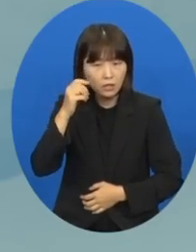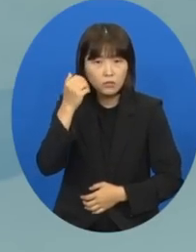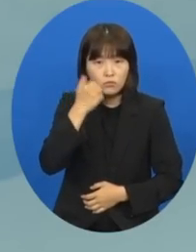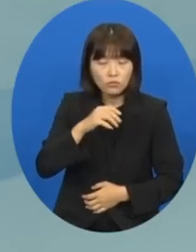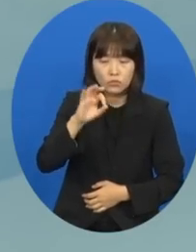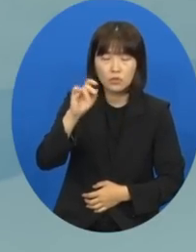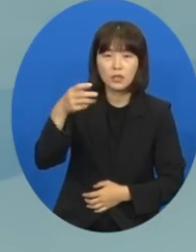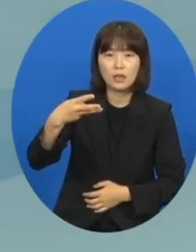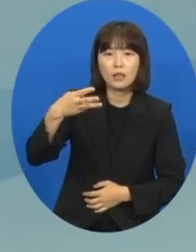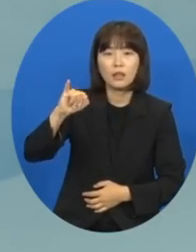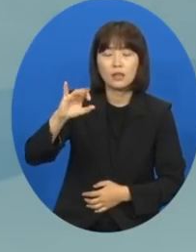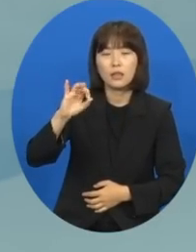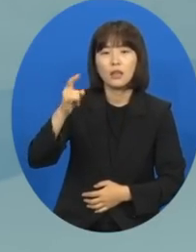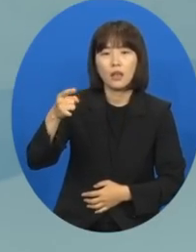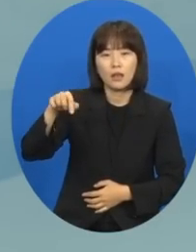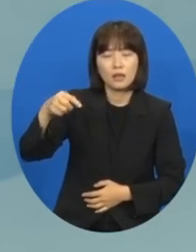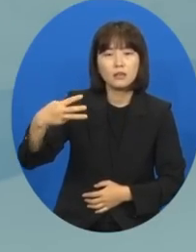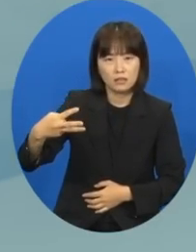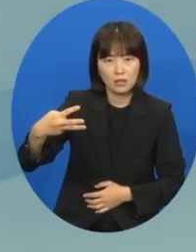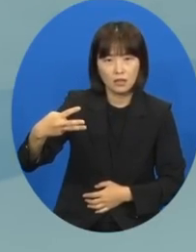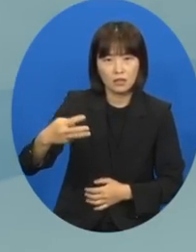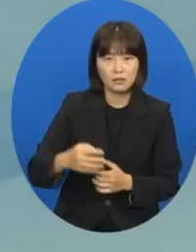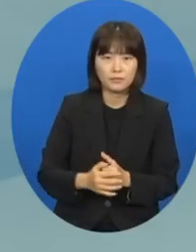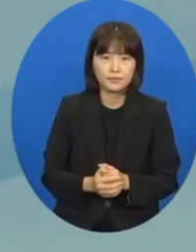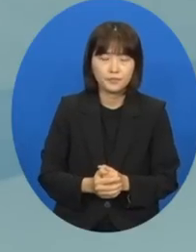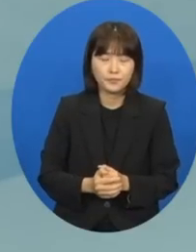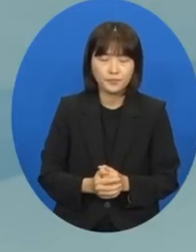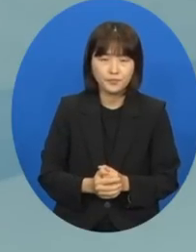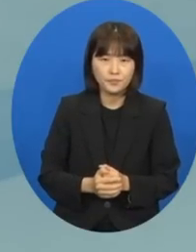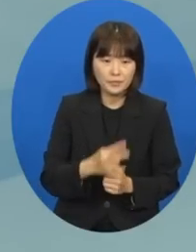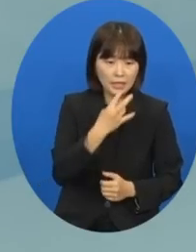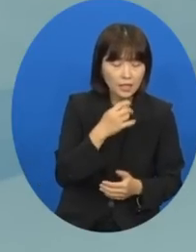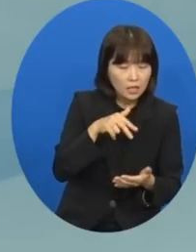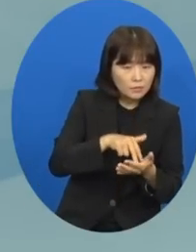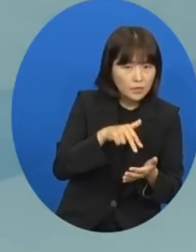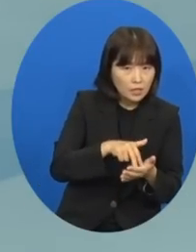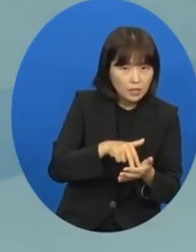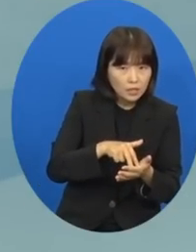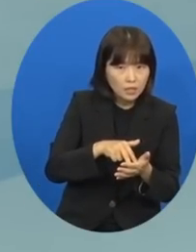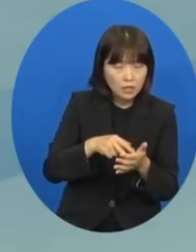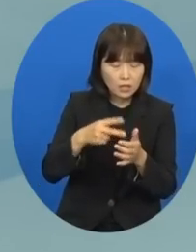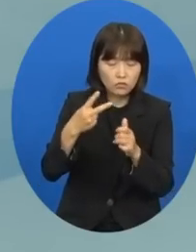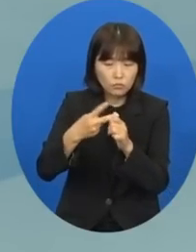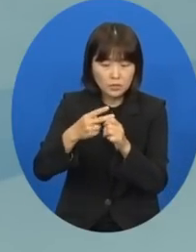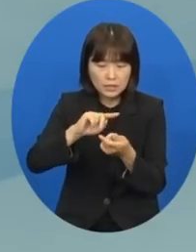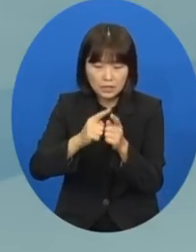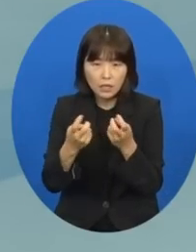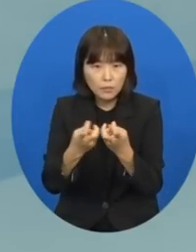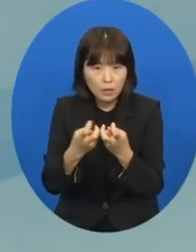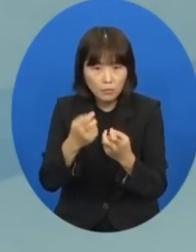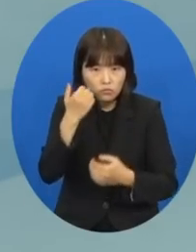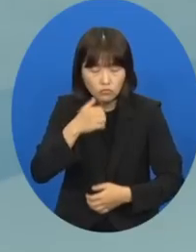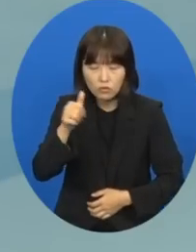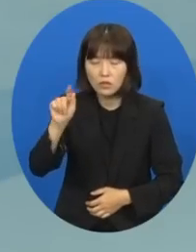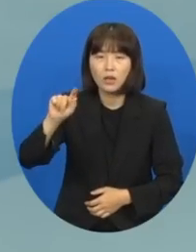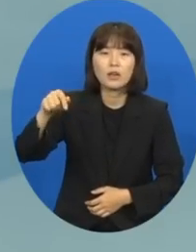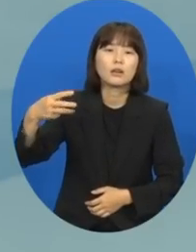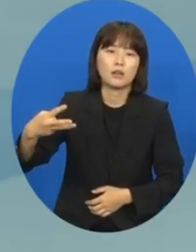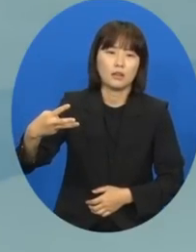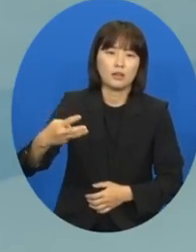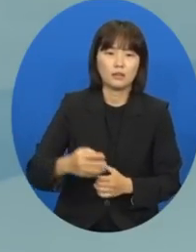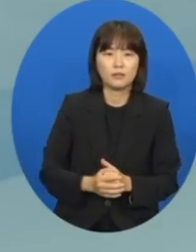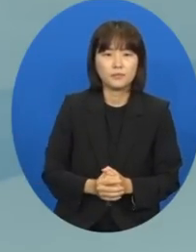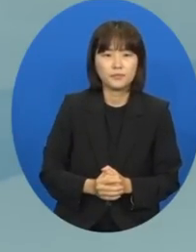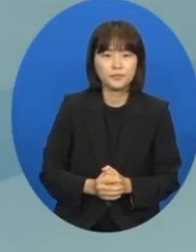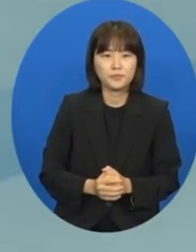사라 입장에서 차선으로 생각하는 것은 바로 하갈입니다. 그래서 이 하갈을 내놓는 거예요. 2절에 보시면 사라가 아브라함에게